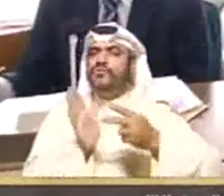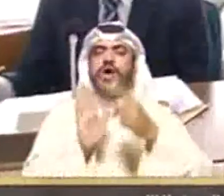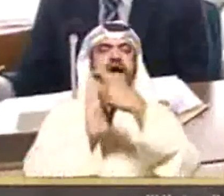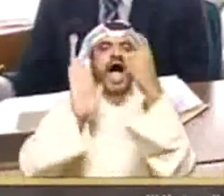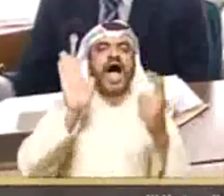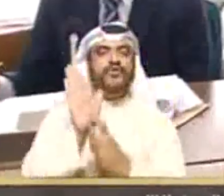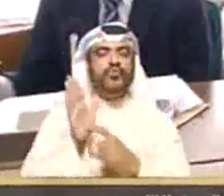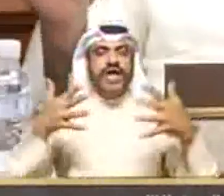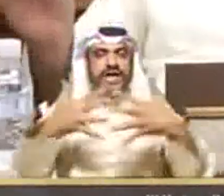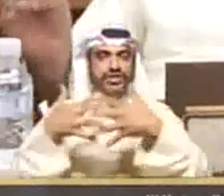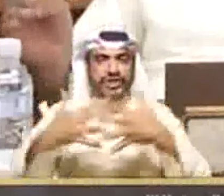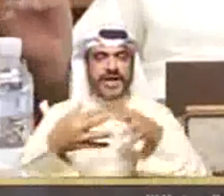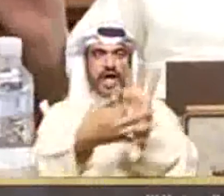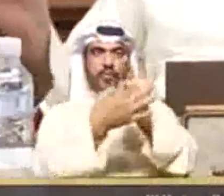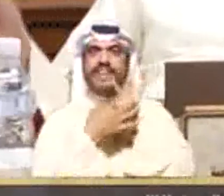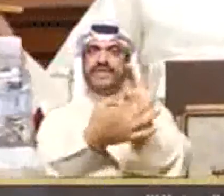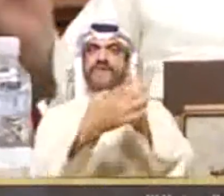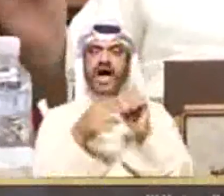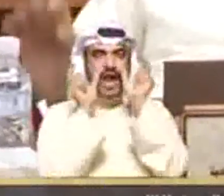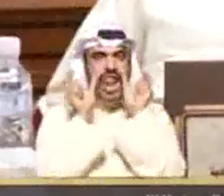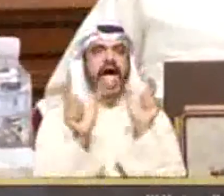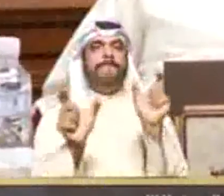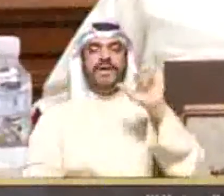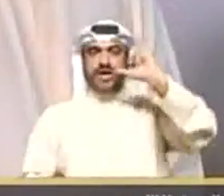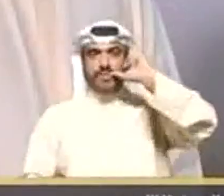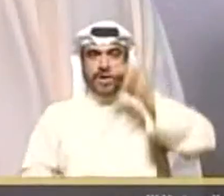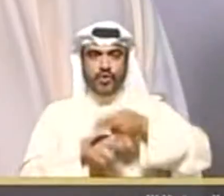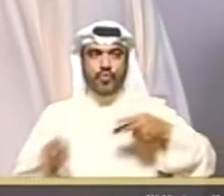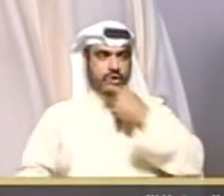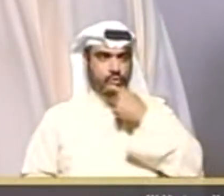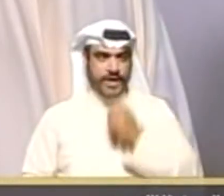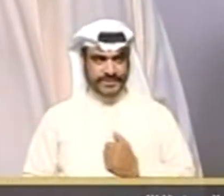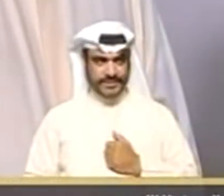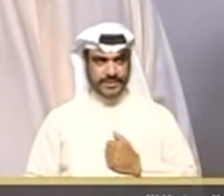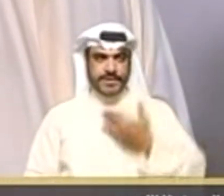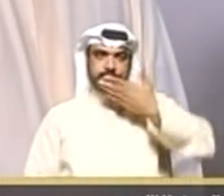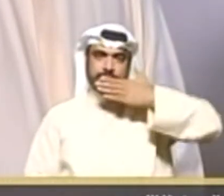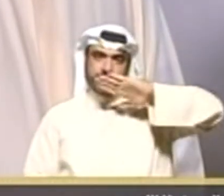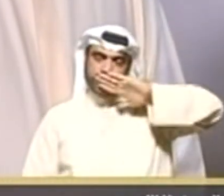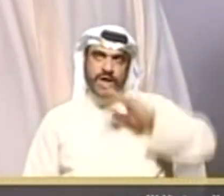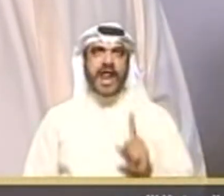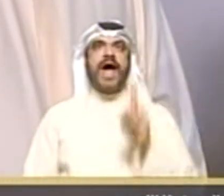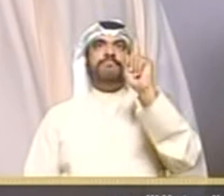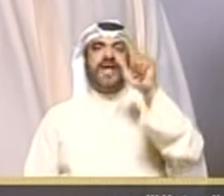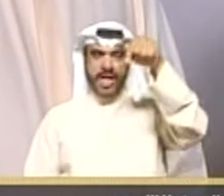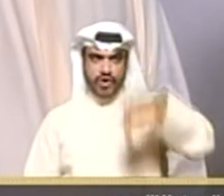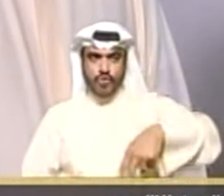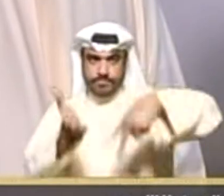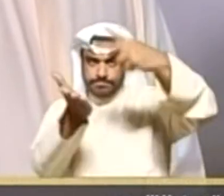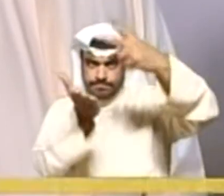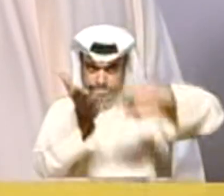بقانون الشركات والاتفاقية الأمنية بين دولة الكويت وبريطانيا. بفضل من الله سبحانه وتعالى اليوم تم